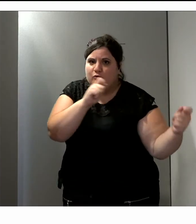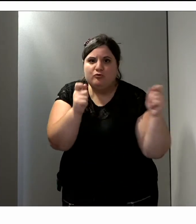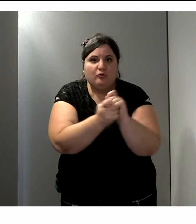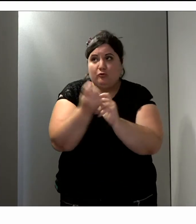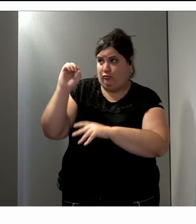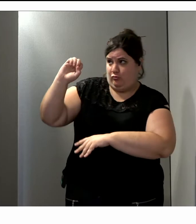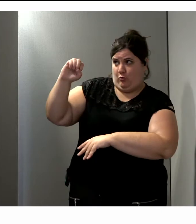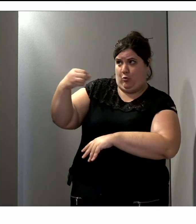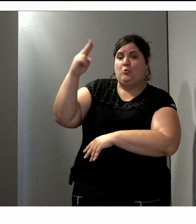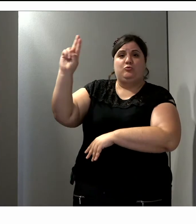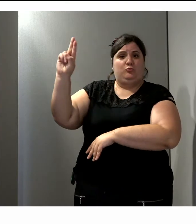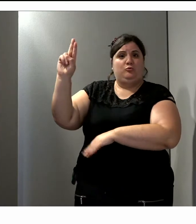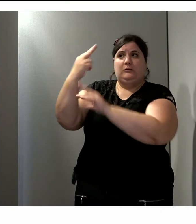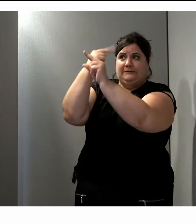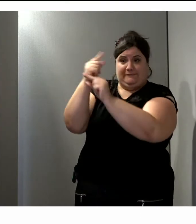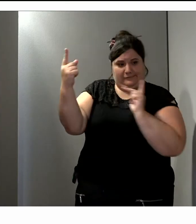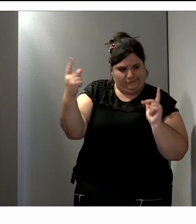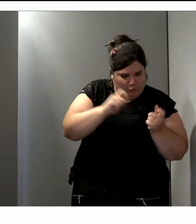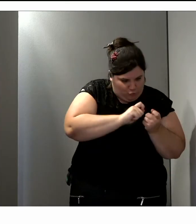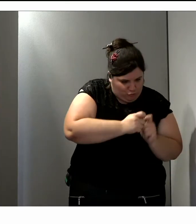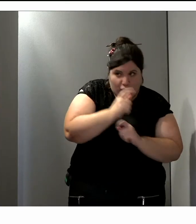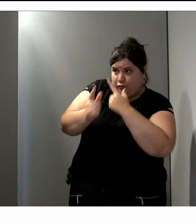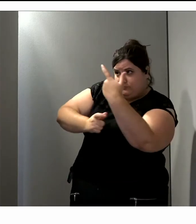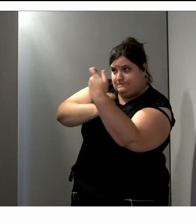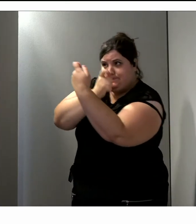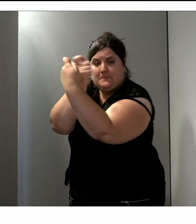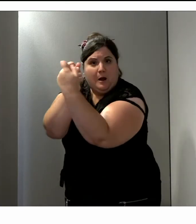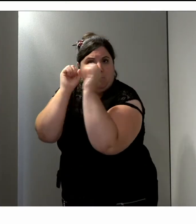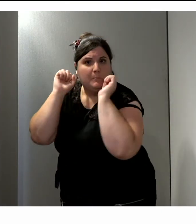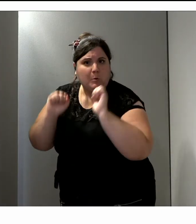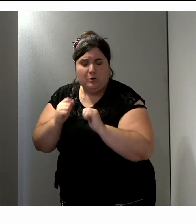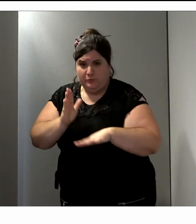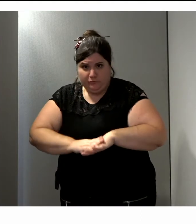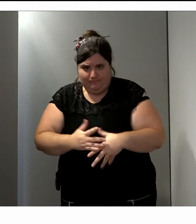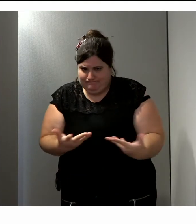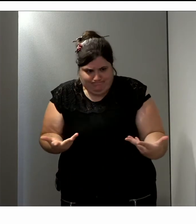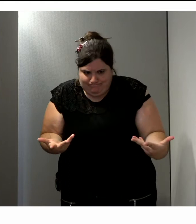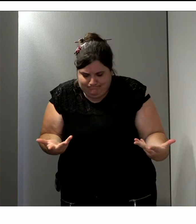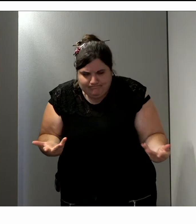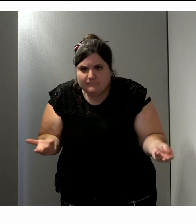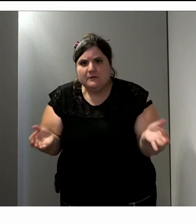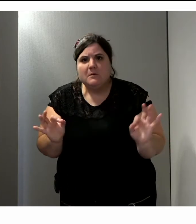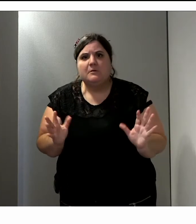harmoniser la définition de handicap avec, suivant les obligations,